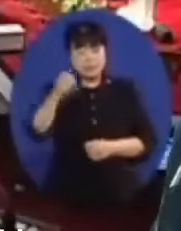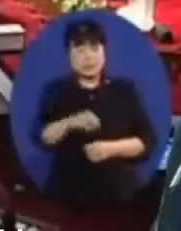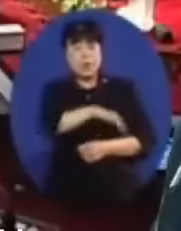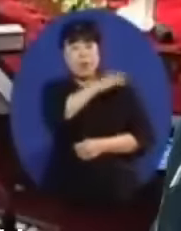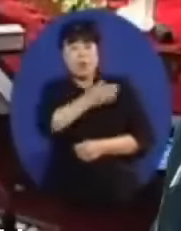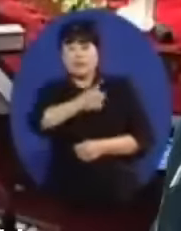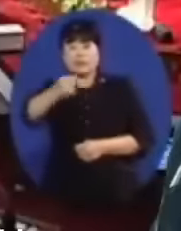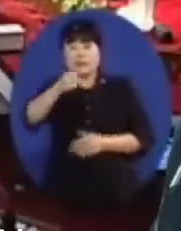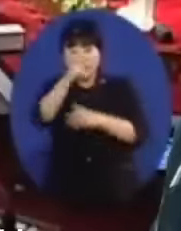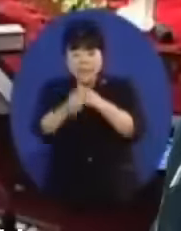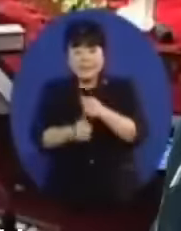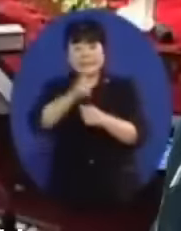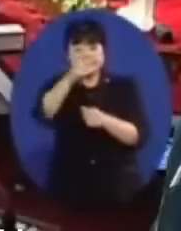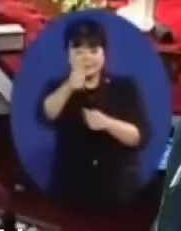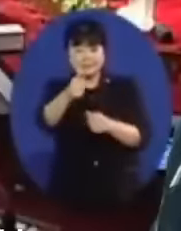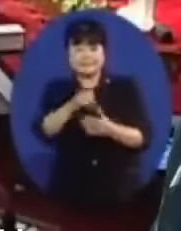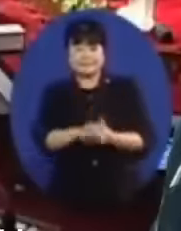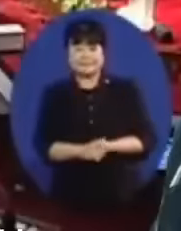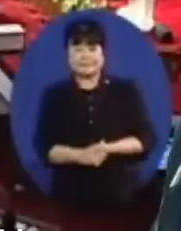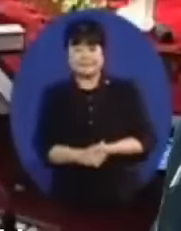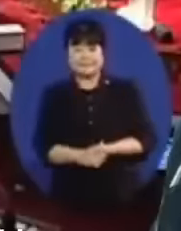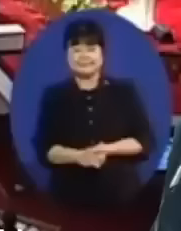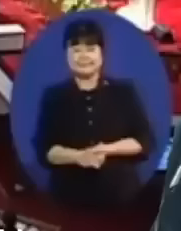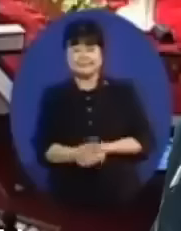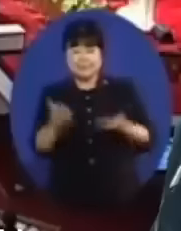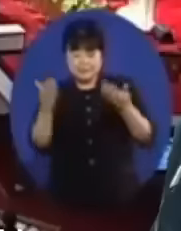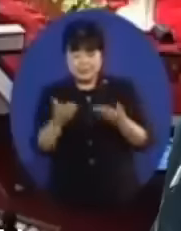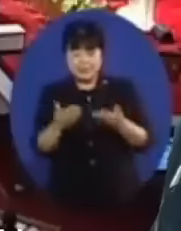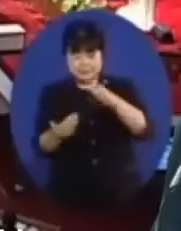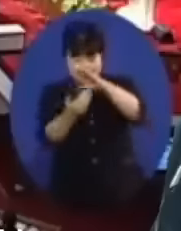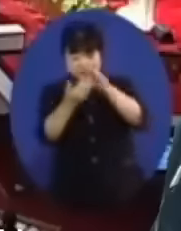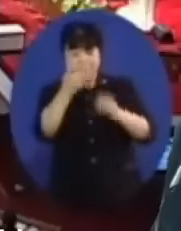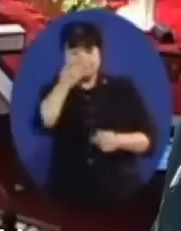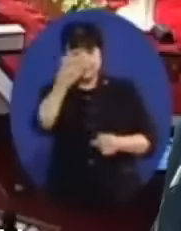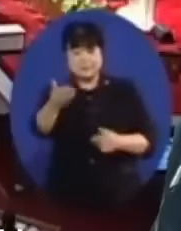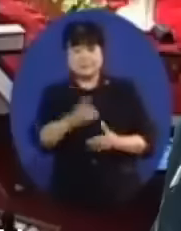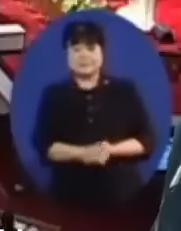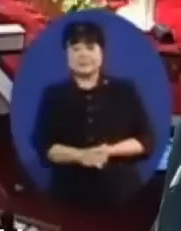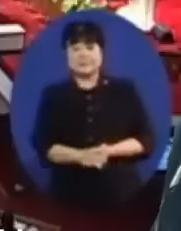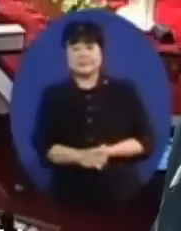권능으로 하나님의 일을 이룰 수가 있는 것입니다.